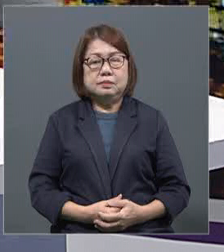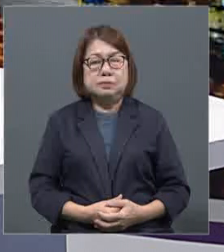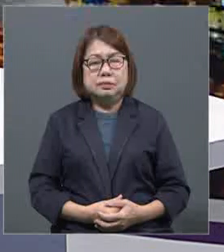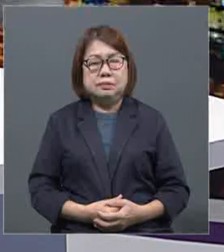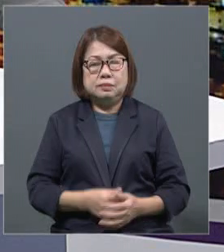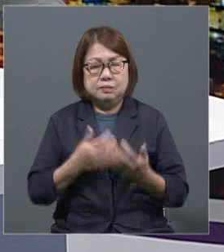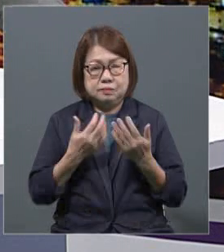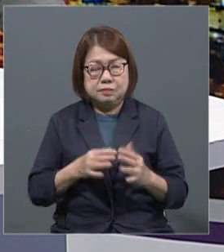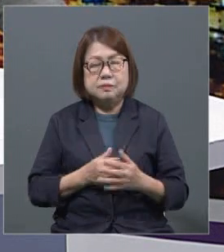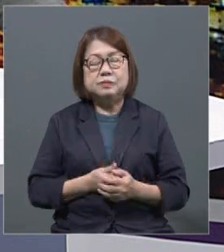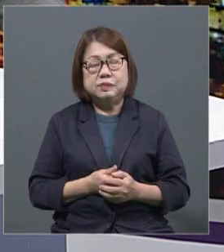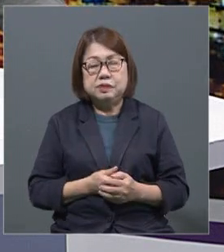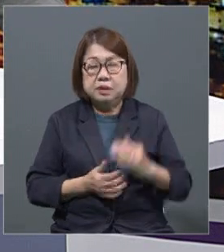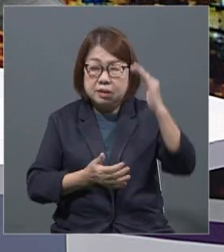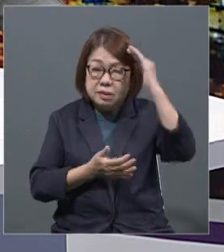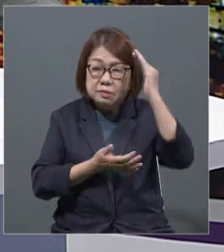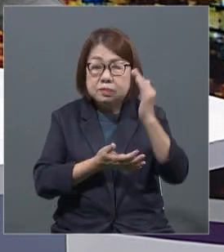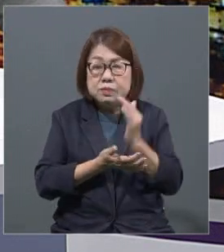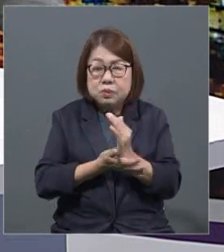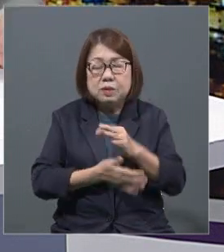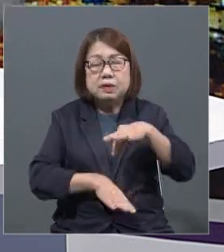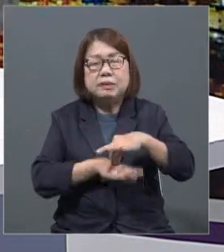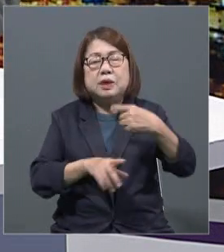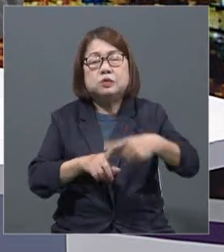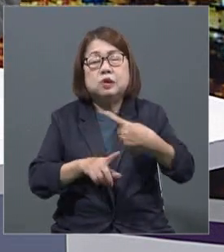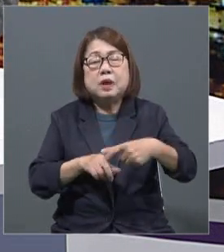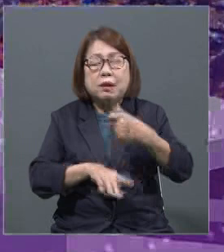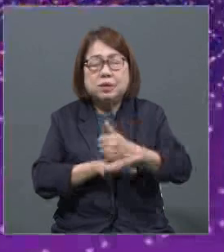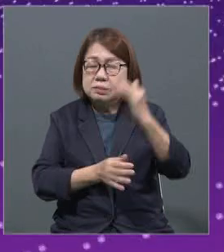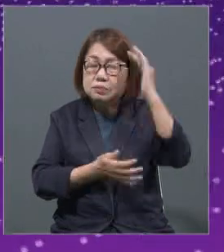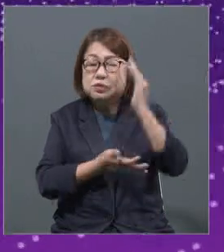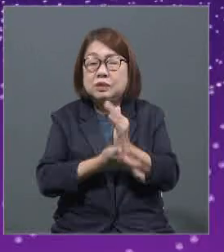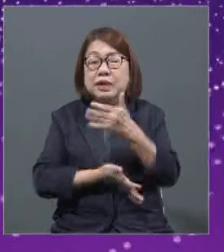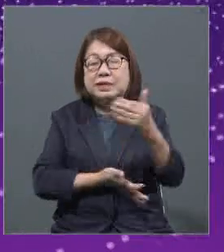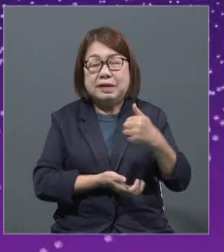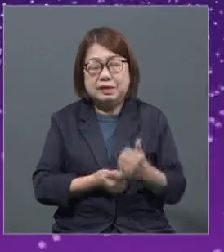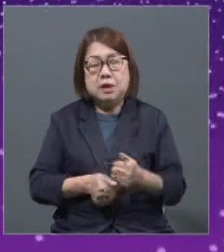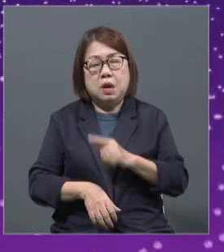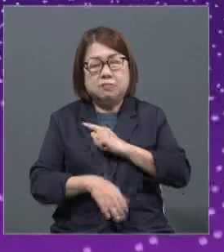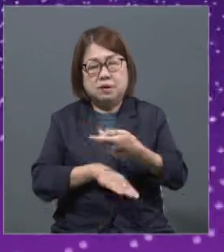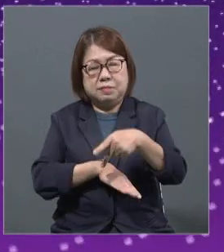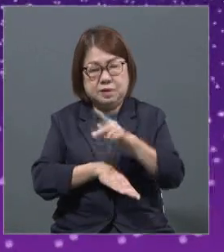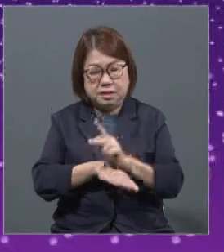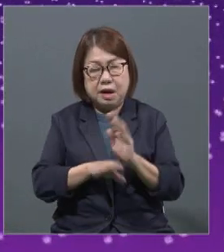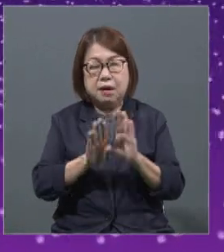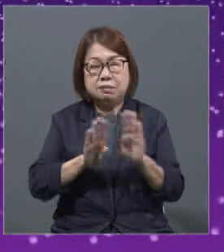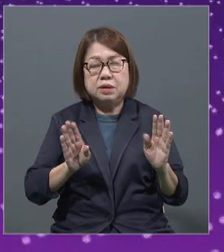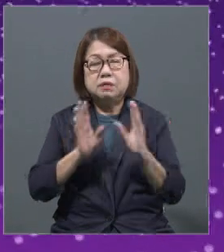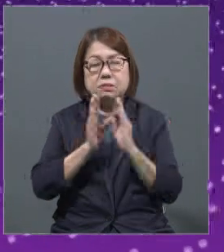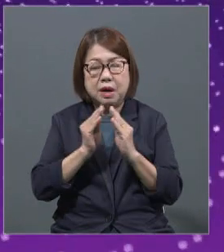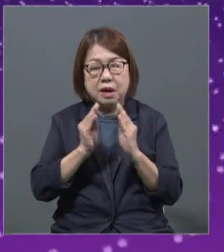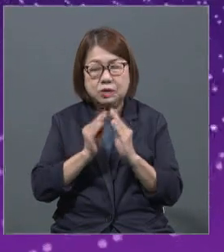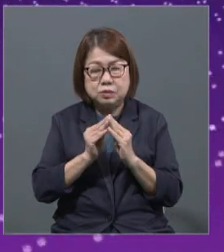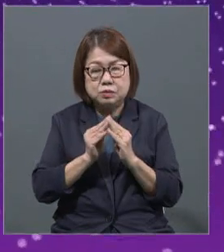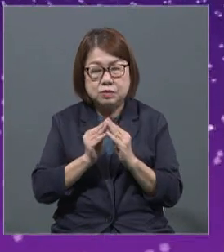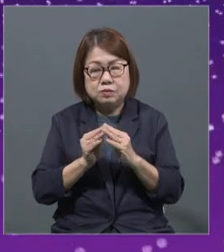นอกจากนี้นะครับทางด้านพล.ตำรวจเอกกิจรัตน์พันเพชรรักษาราชการแทนผู้บัญชาการตำรวจแห่งชาติวันนี้ก็เป็นประธานการประชุมบริหารสำนักงานตำรวจ